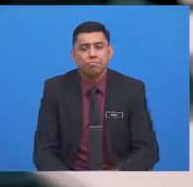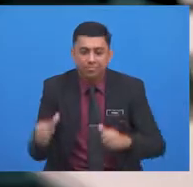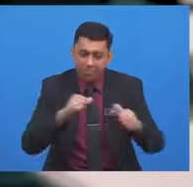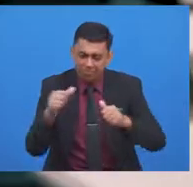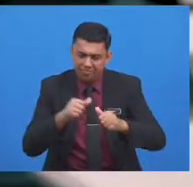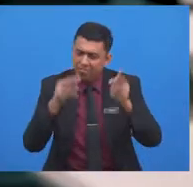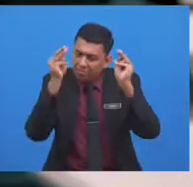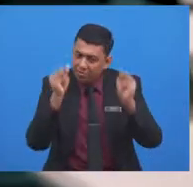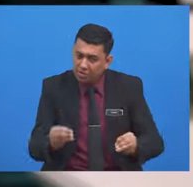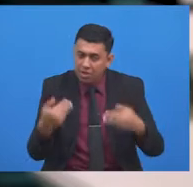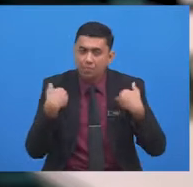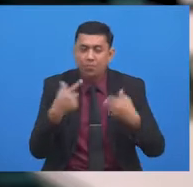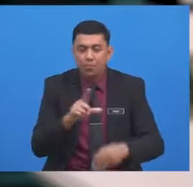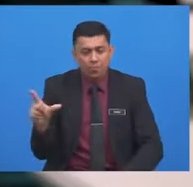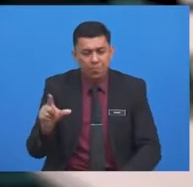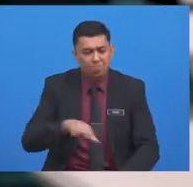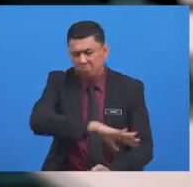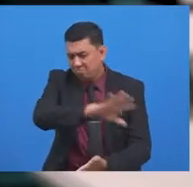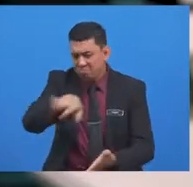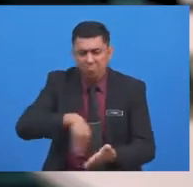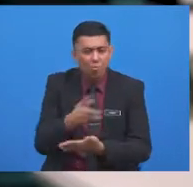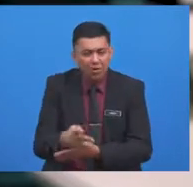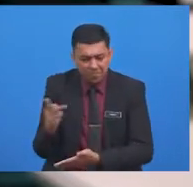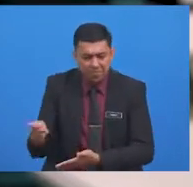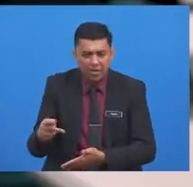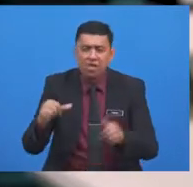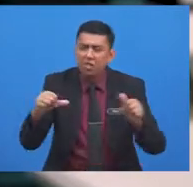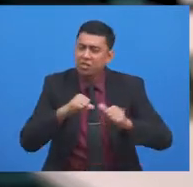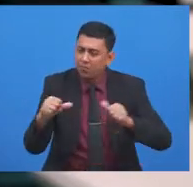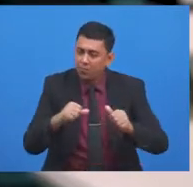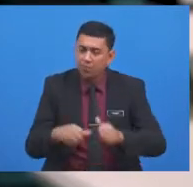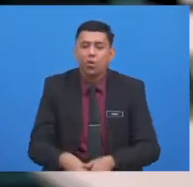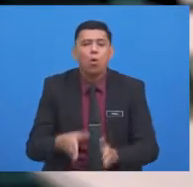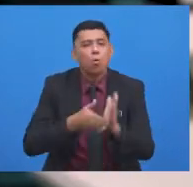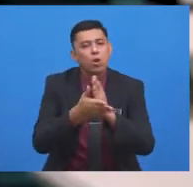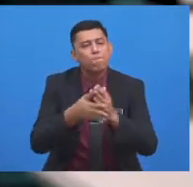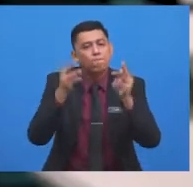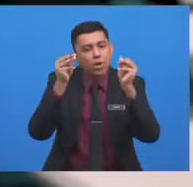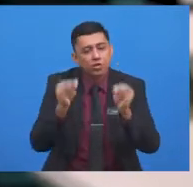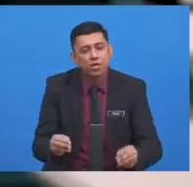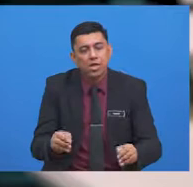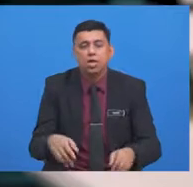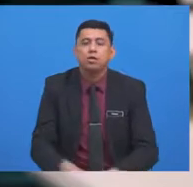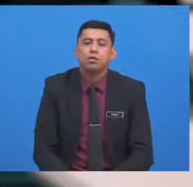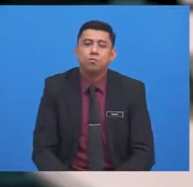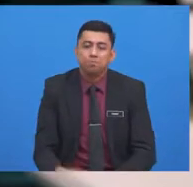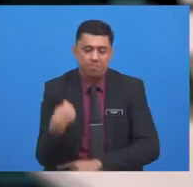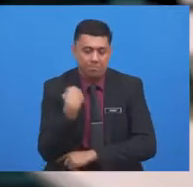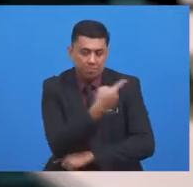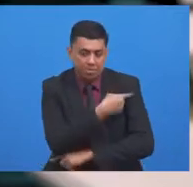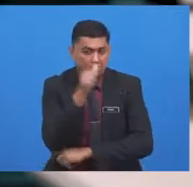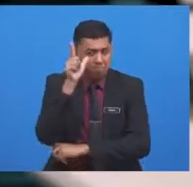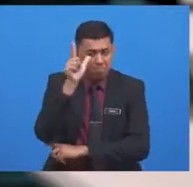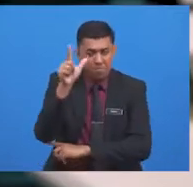Aktiviti manusia adalah semua perkara atau kegiatan yang dilakukan oleh manusia, iaitu kita akan